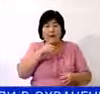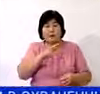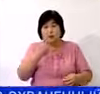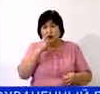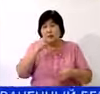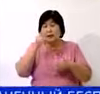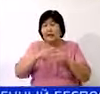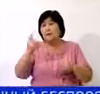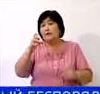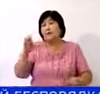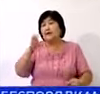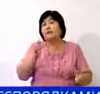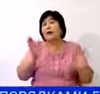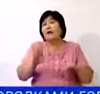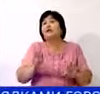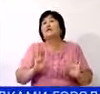исходим до 1 сентября осталось всего жизней